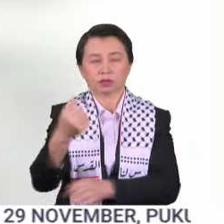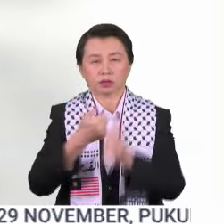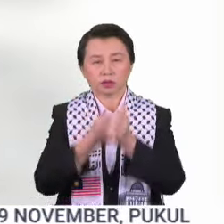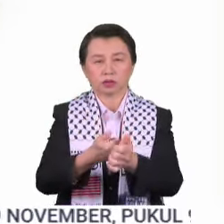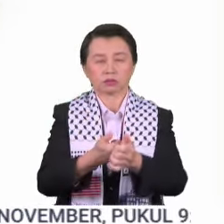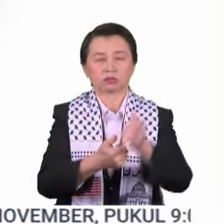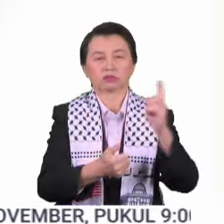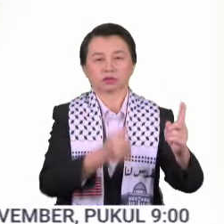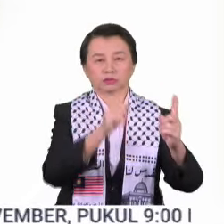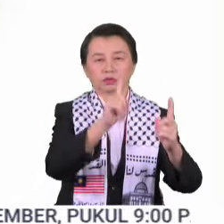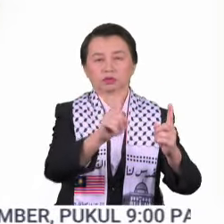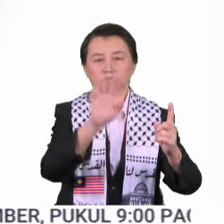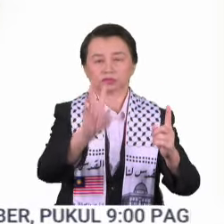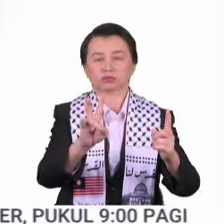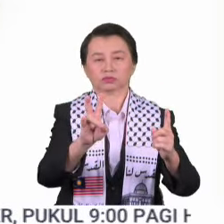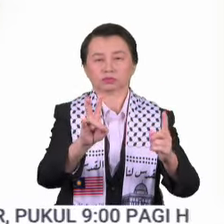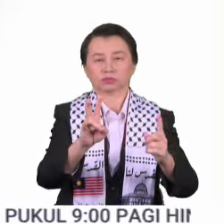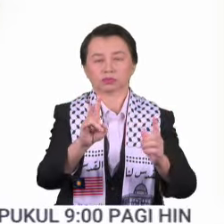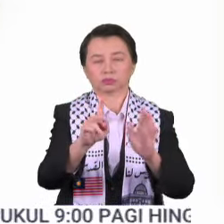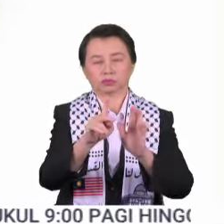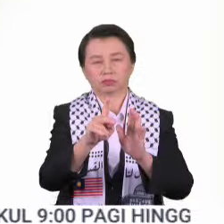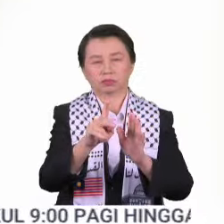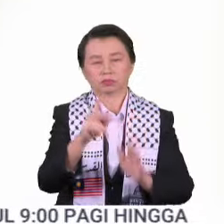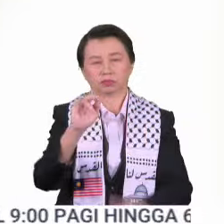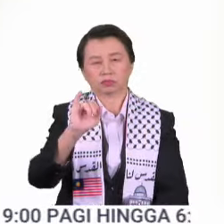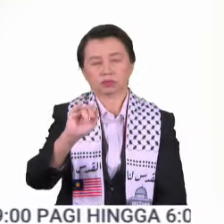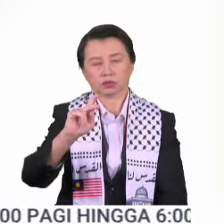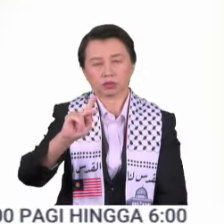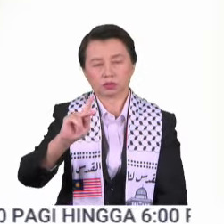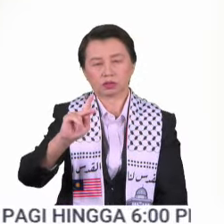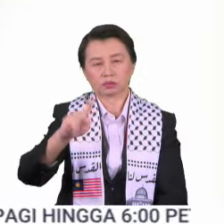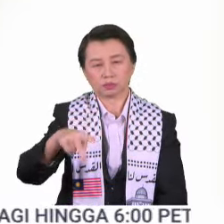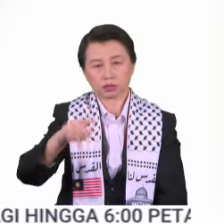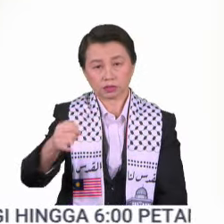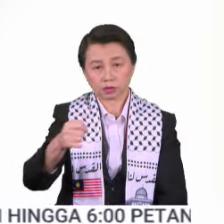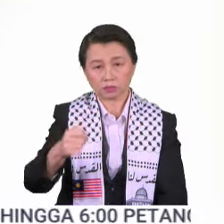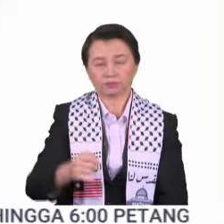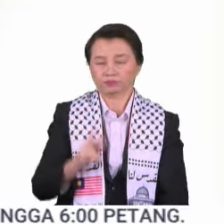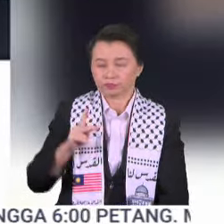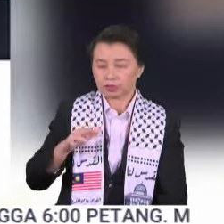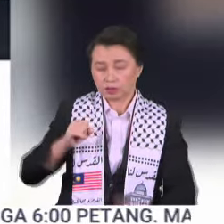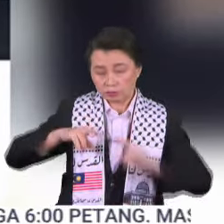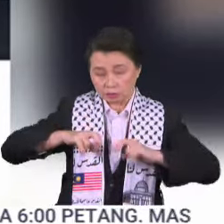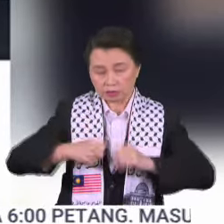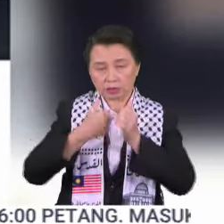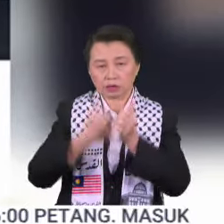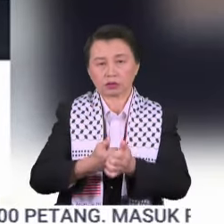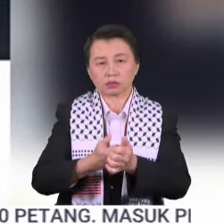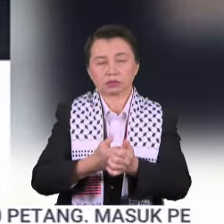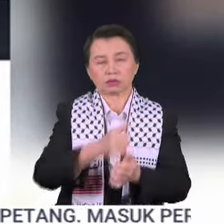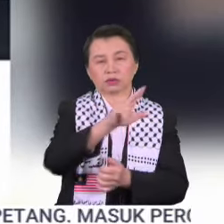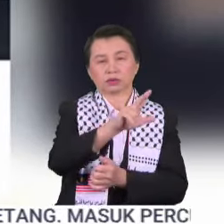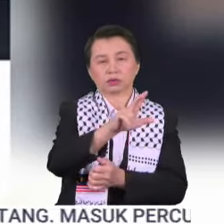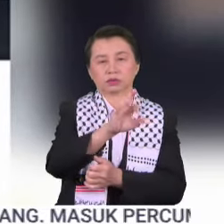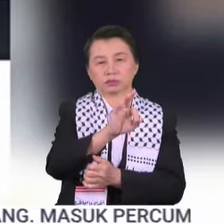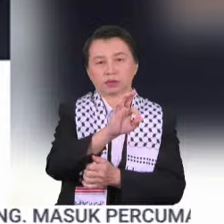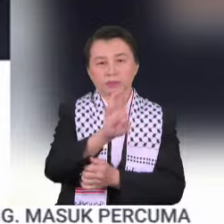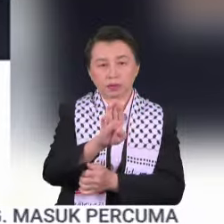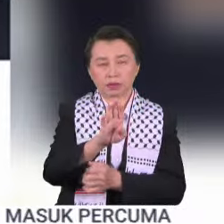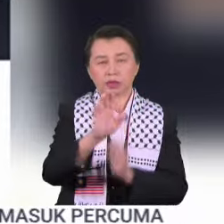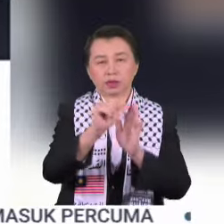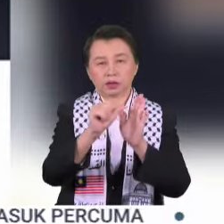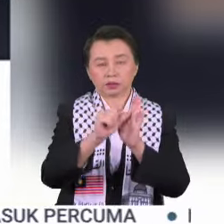Seksyen 117 Kanun Tata Cara Jenayah KTJ. Kes disiasat mengikut Seksyen 39B